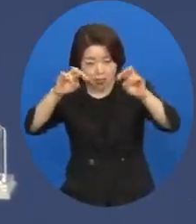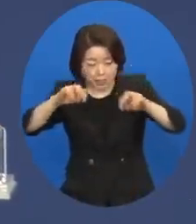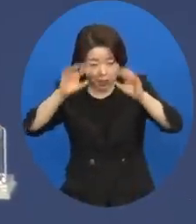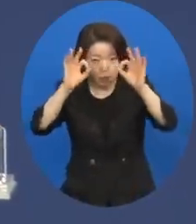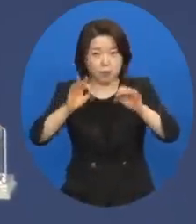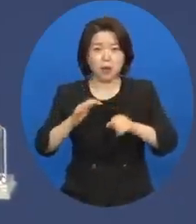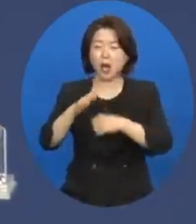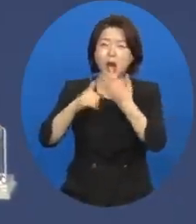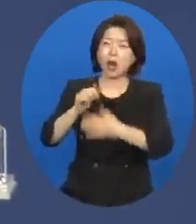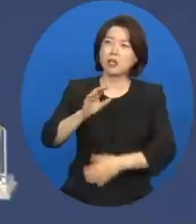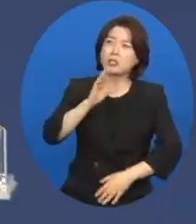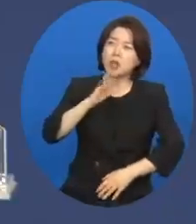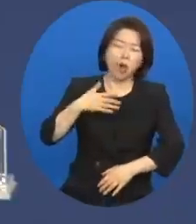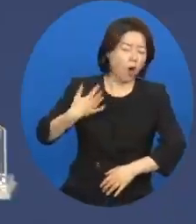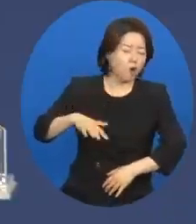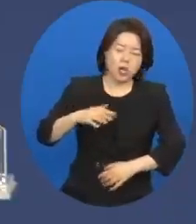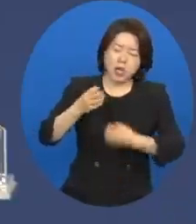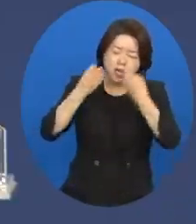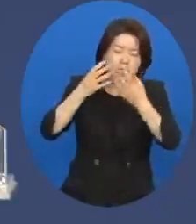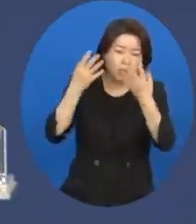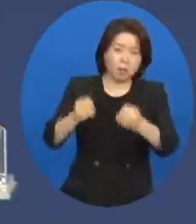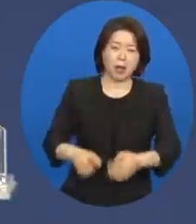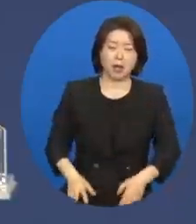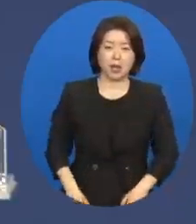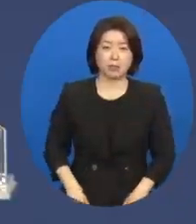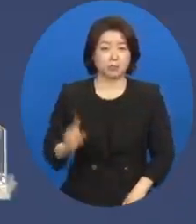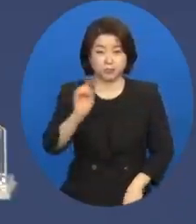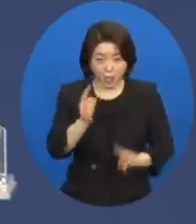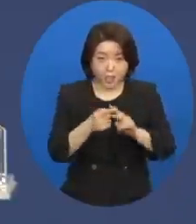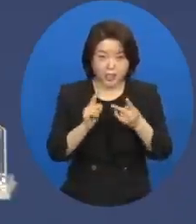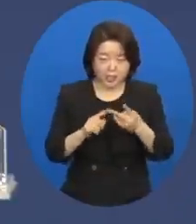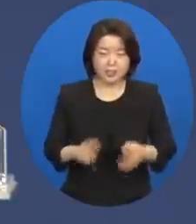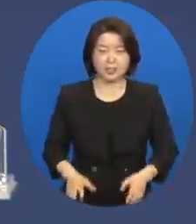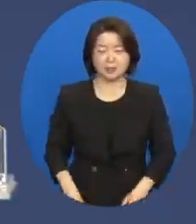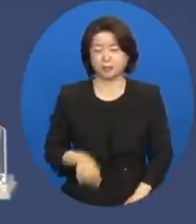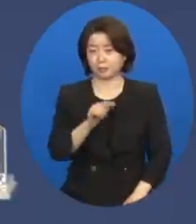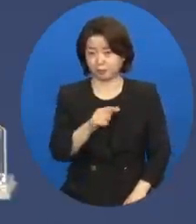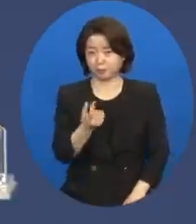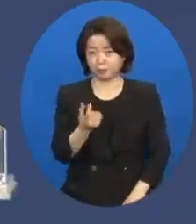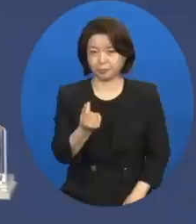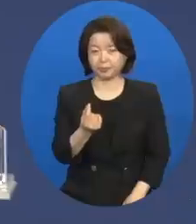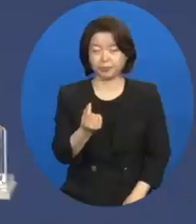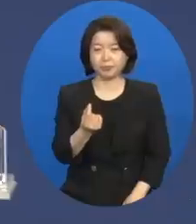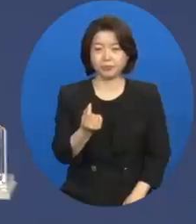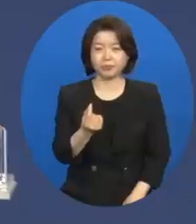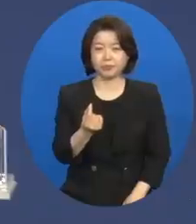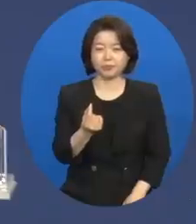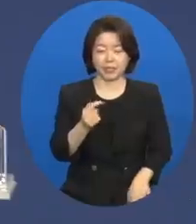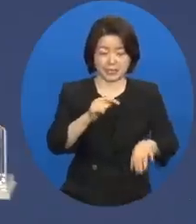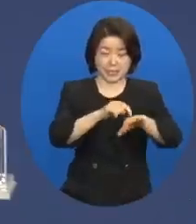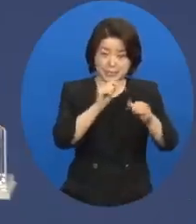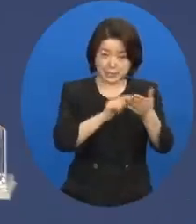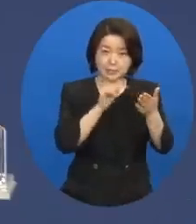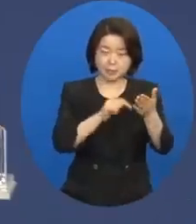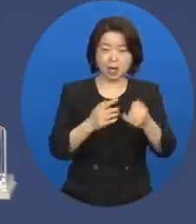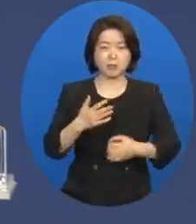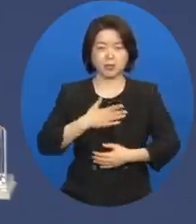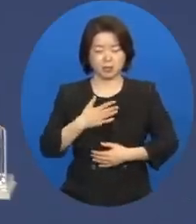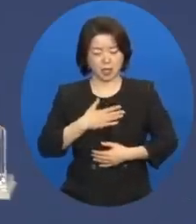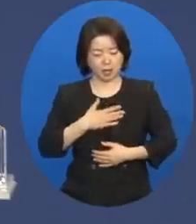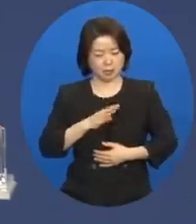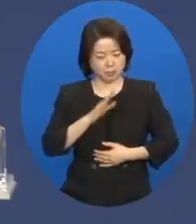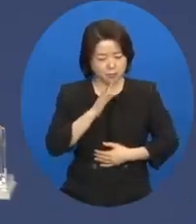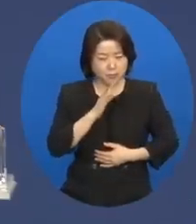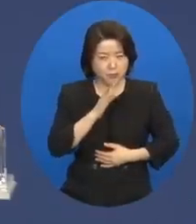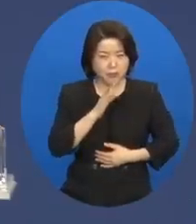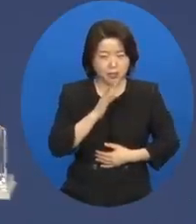거 너무너무 신비한 게 많아. 근데 어쨌든 얘기는 이렇게 이 마음이, 우리의 마음이 사실